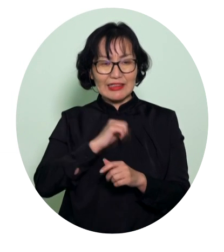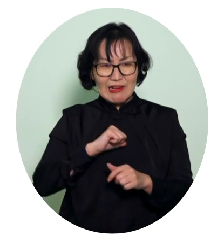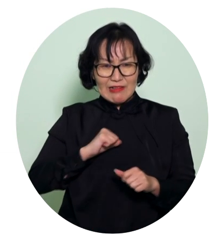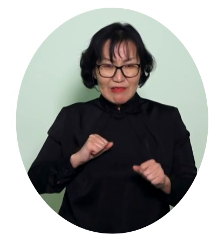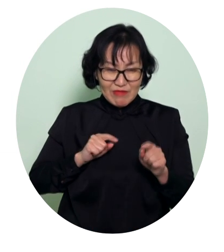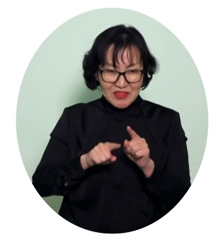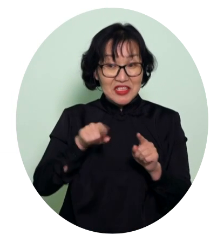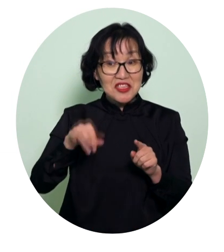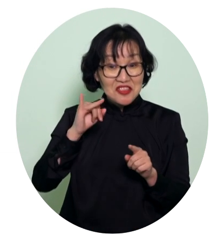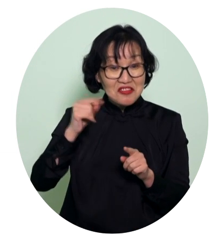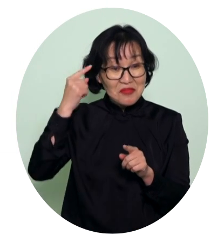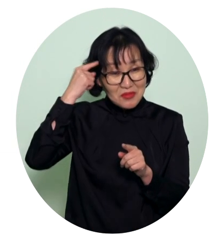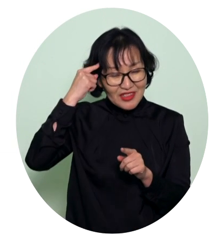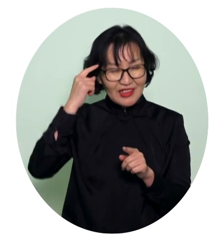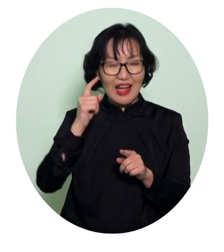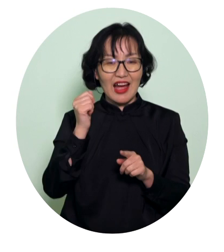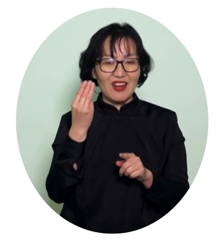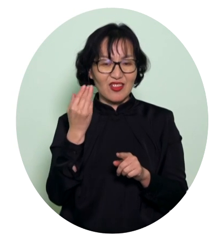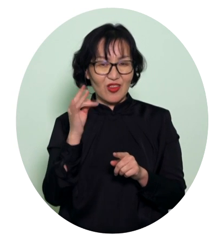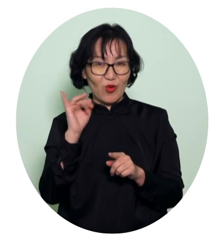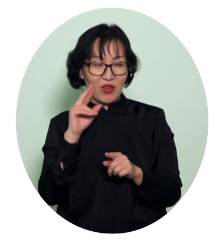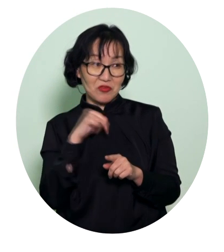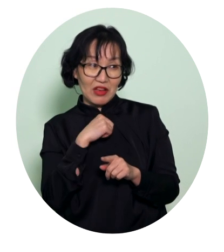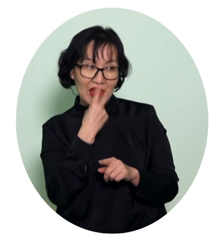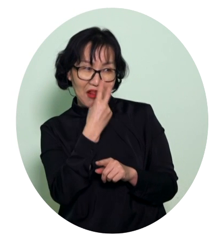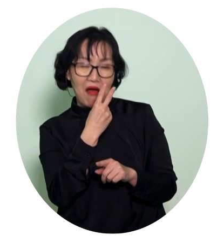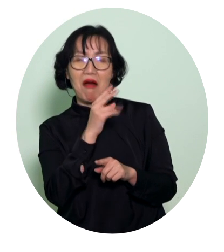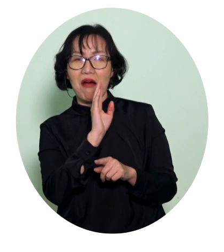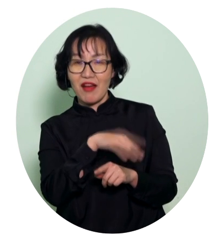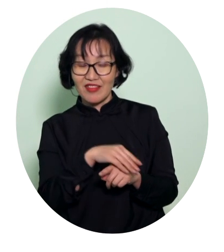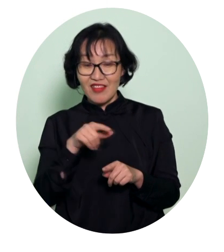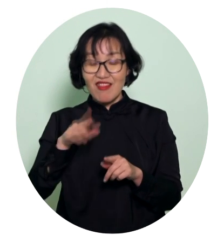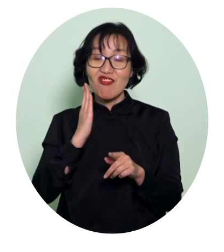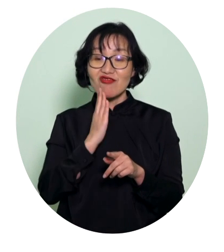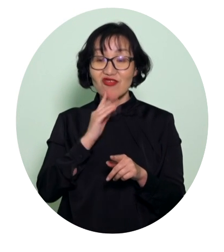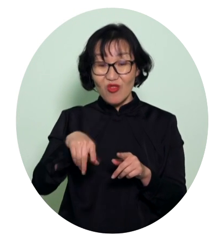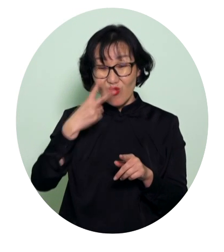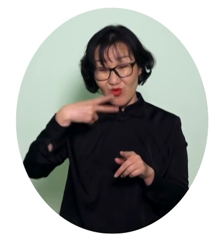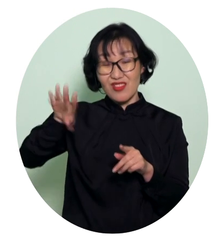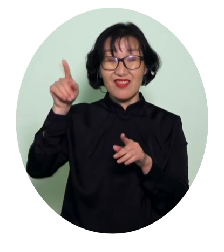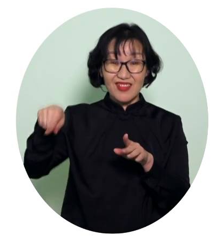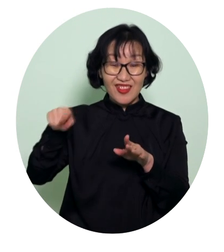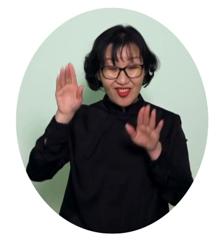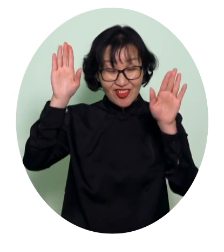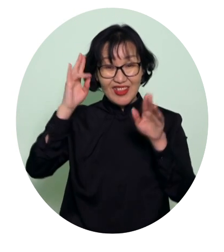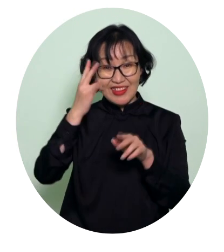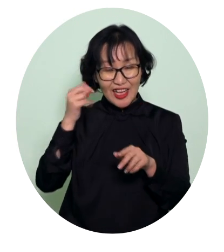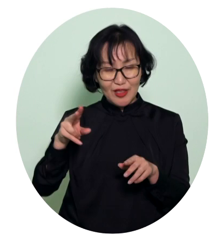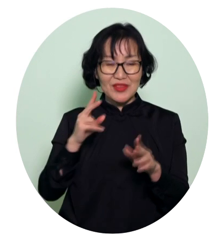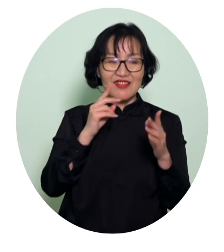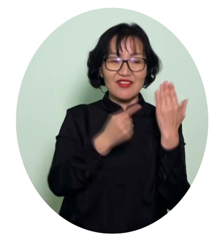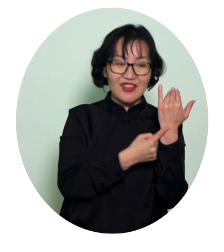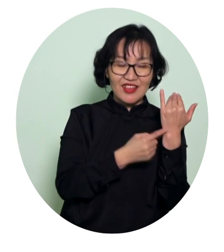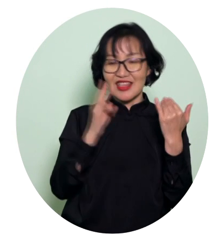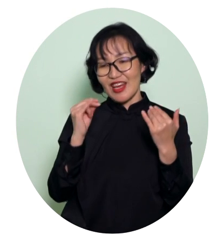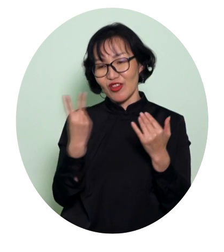юм билээ. Ингдэг гэдгийг мэддэг хашир уяач ном юм билээ. Ижийтэйгээ үдсэн тэр жилийн наадам